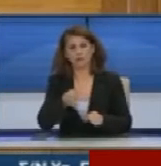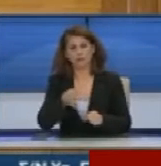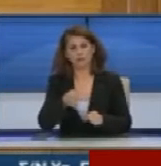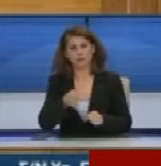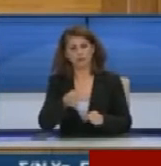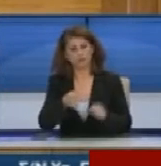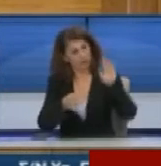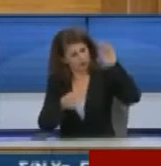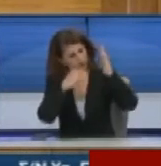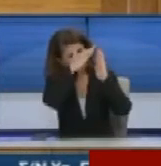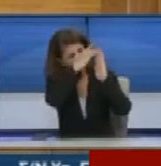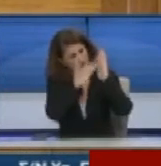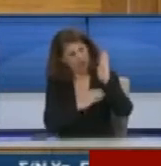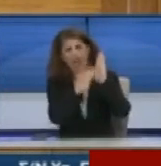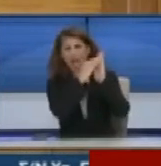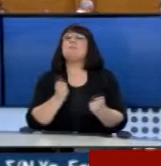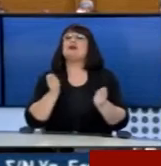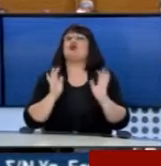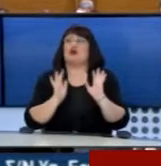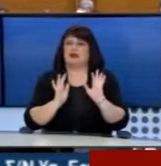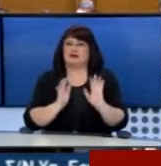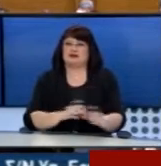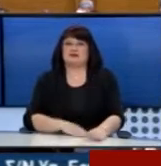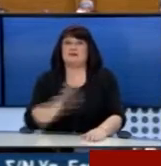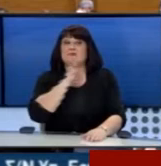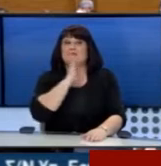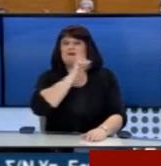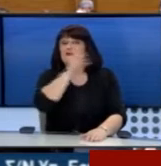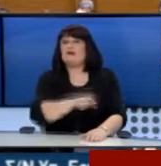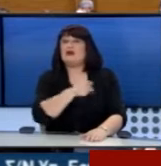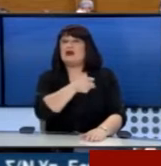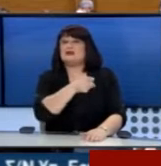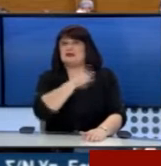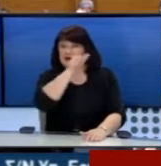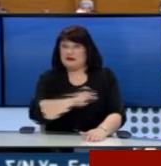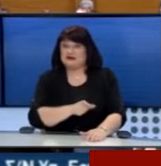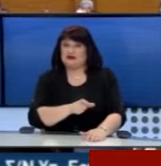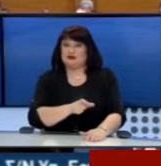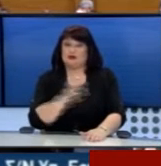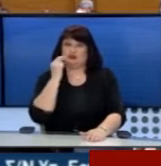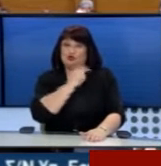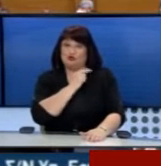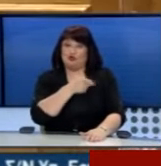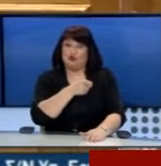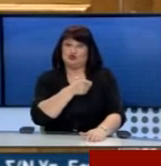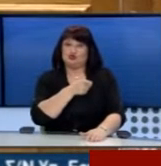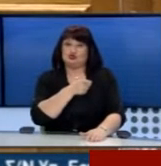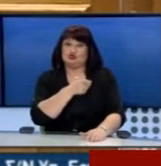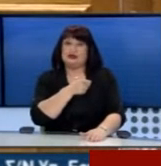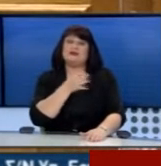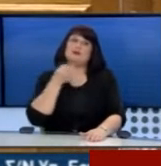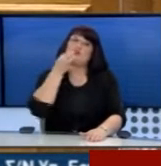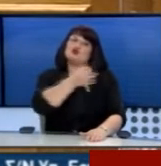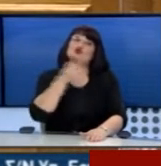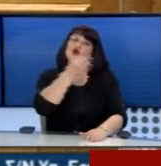το περιεχόμενο και τη σημασία του. Εκτίθεστε τόσο εσείς όσο και οι